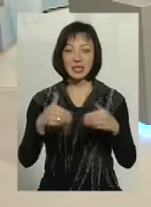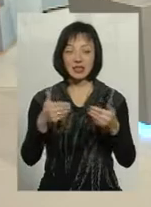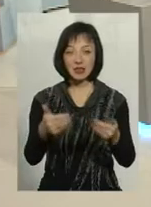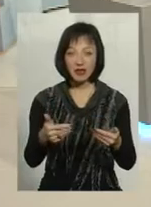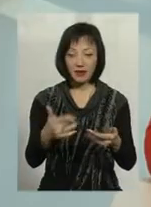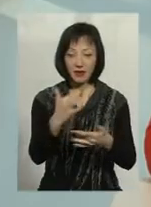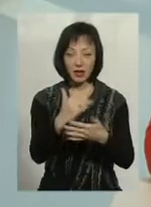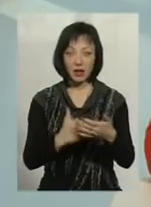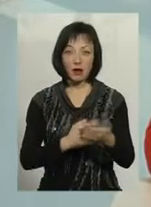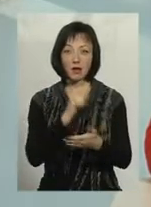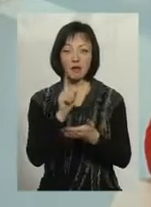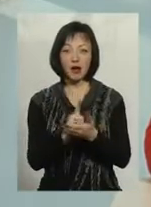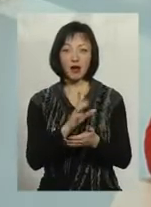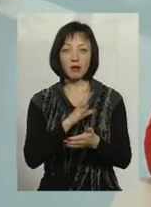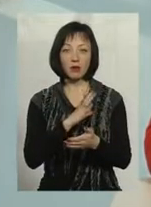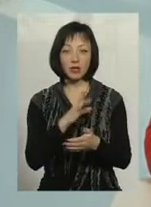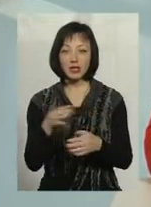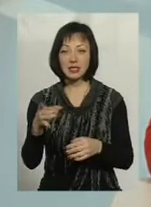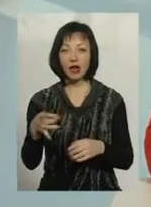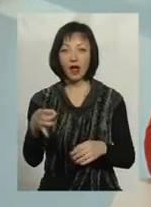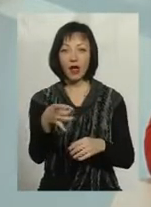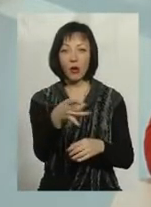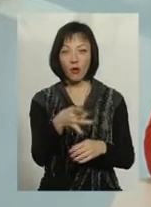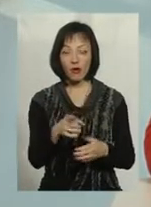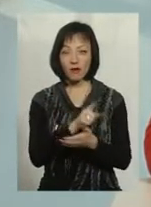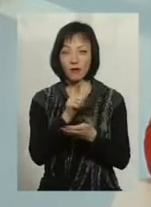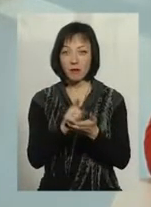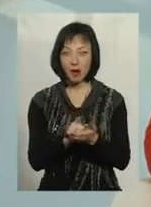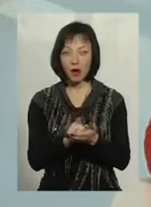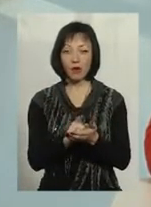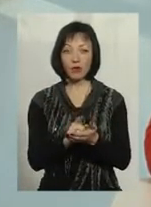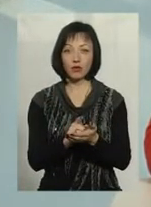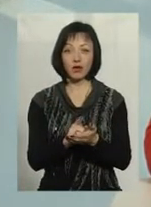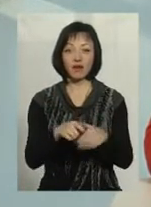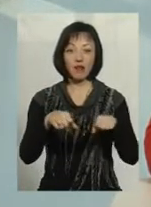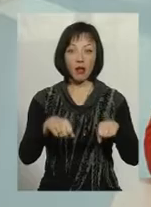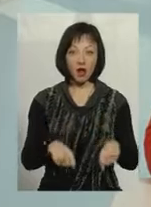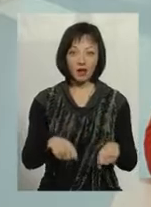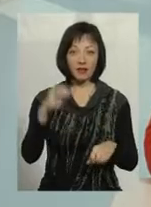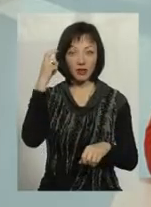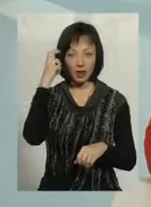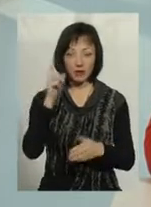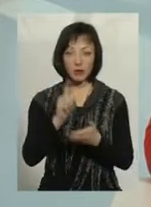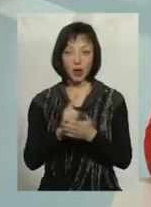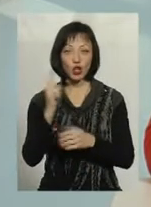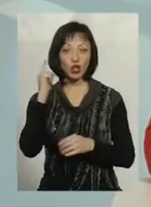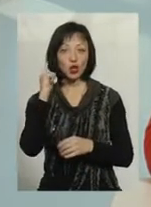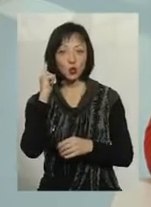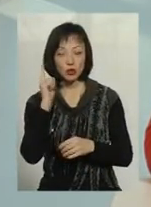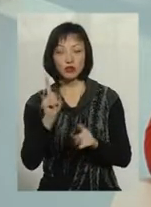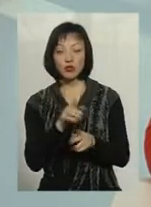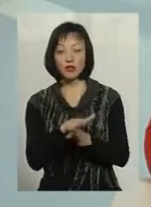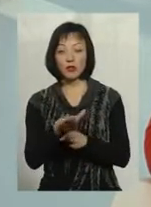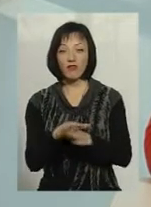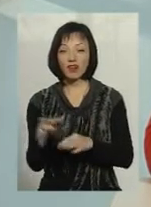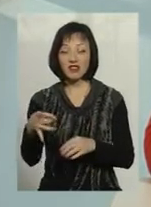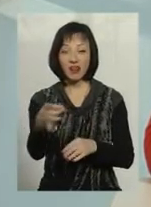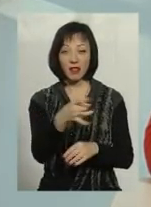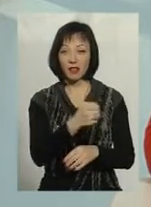фіскальні чеки, є нефіскальний чек. Є нефіскальні чеки, я про що хочу сказати. Але знову ж, отой фіскальний чек – це свідчення того, що